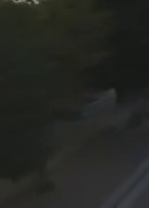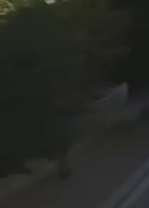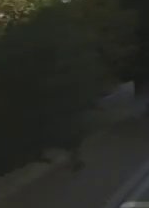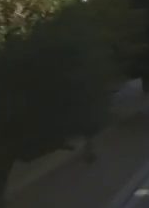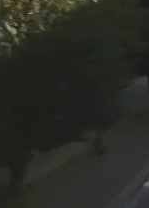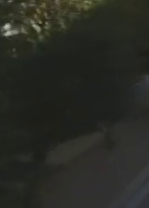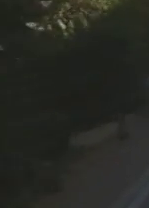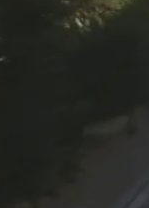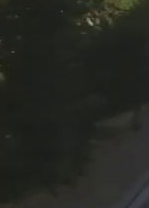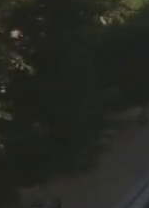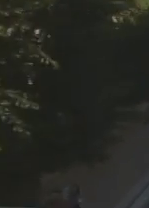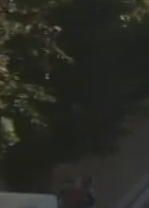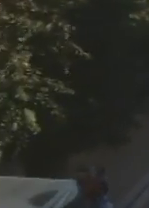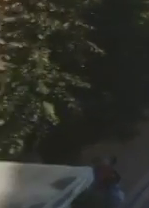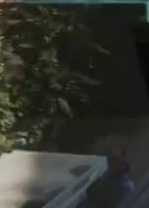Дякую.